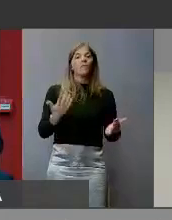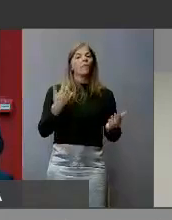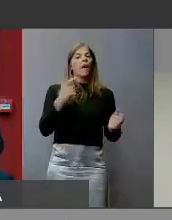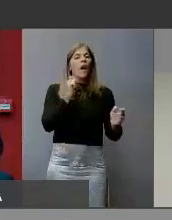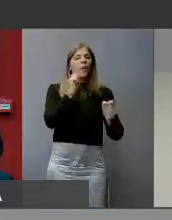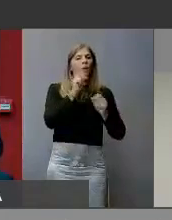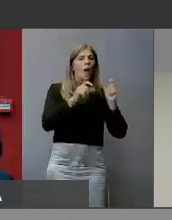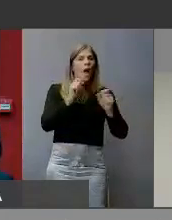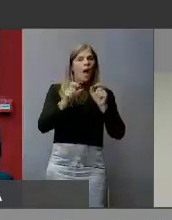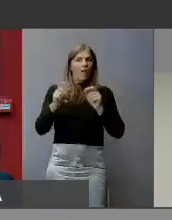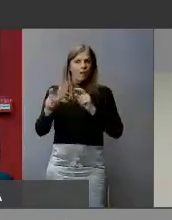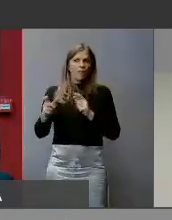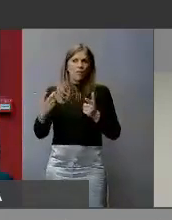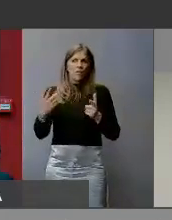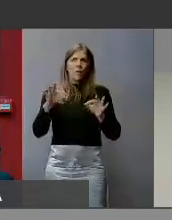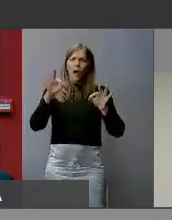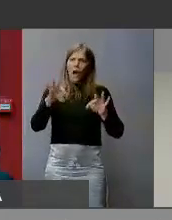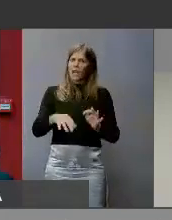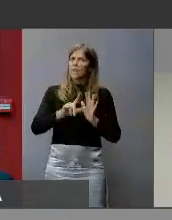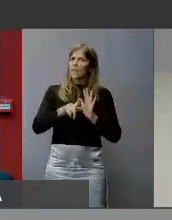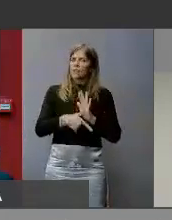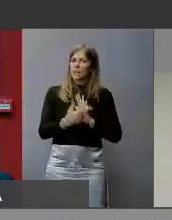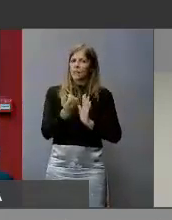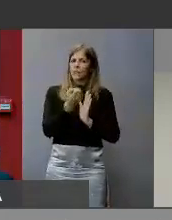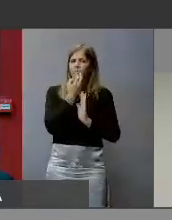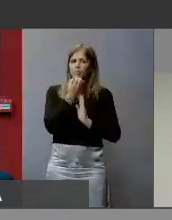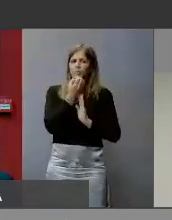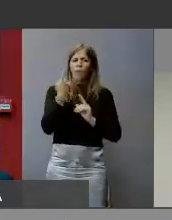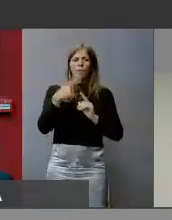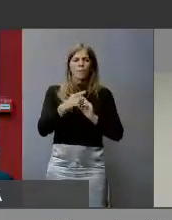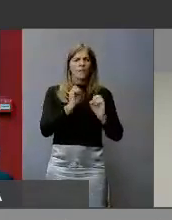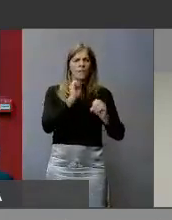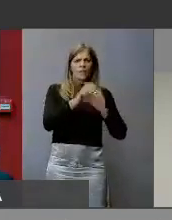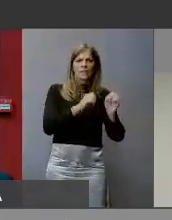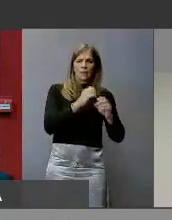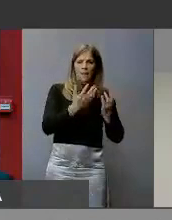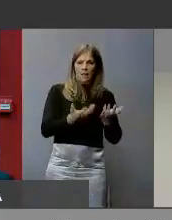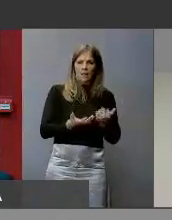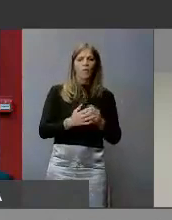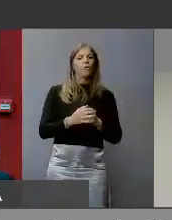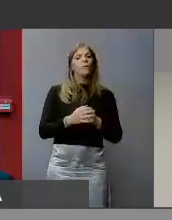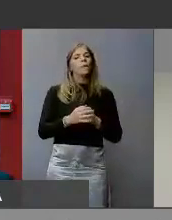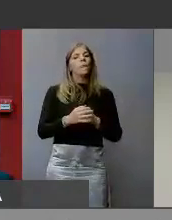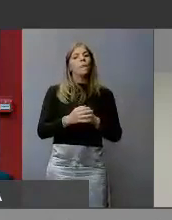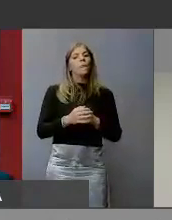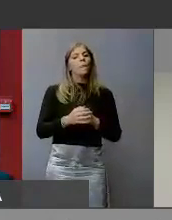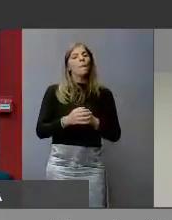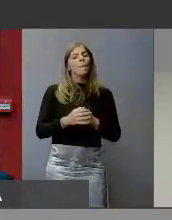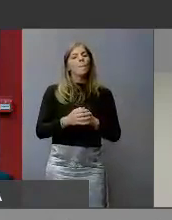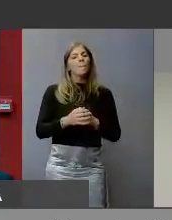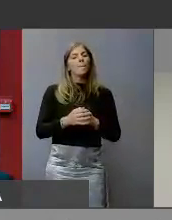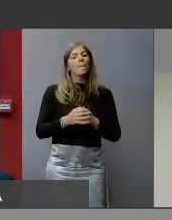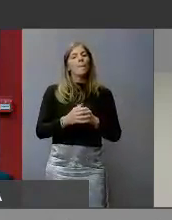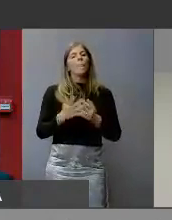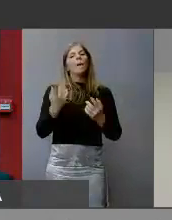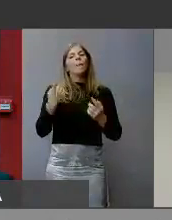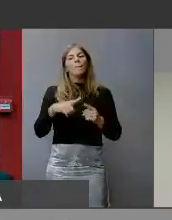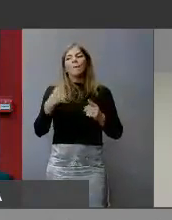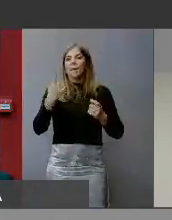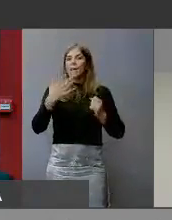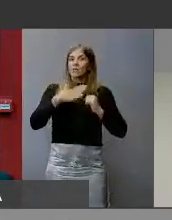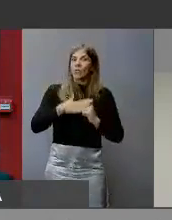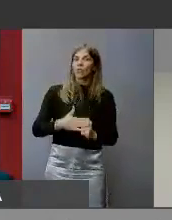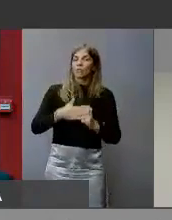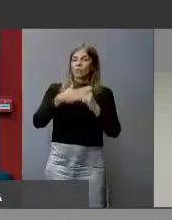utenti in tempo utile per il versamento fine di sostenere il tessuto socio economico sono genovese e favori e nella